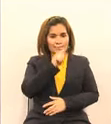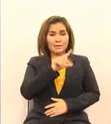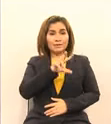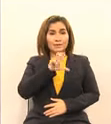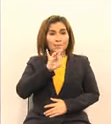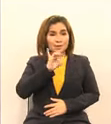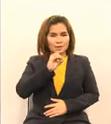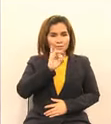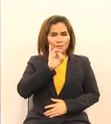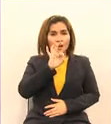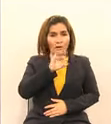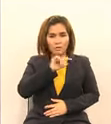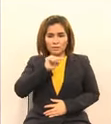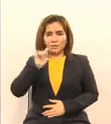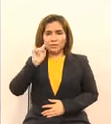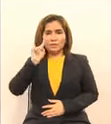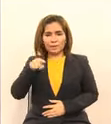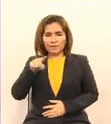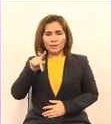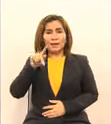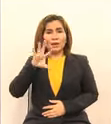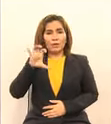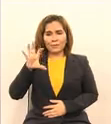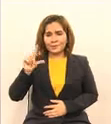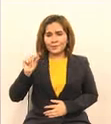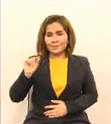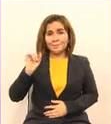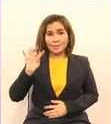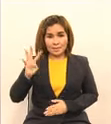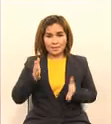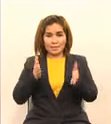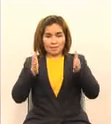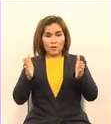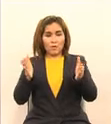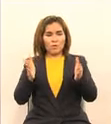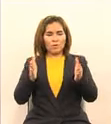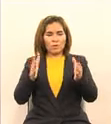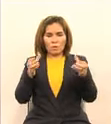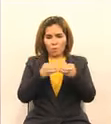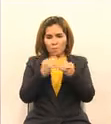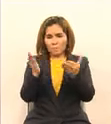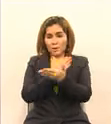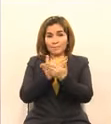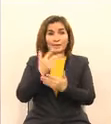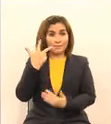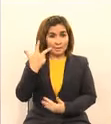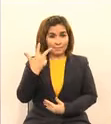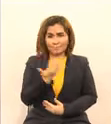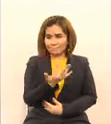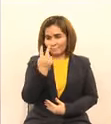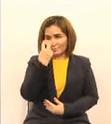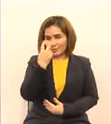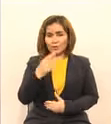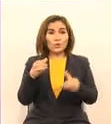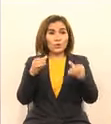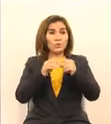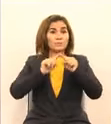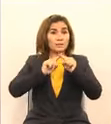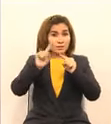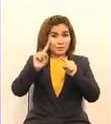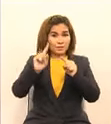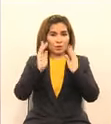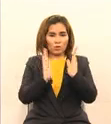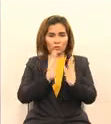1389ถึง1524ก็จะจำแนกเป็น3กลุ่มให้ท่านได้เห็นเหมือนเดิมนะครับกลุ่มที่1จำนว